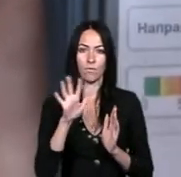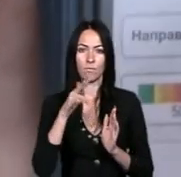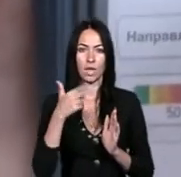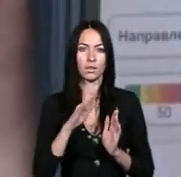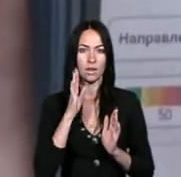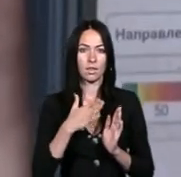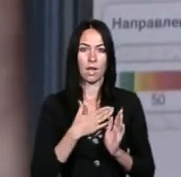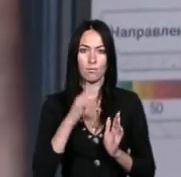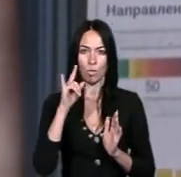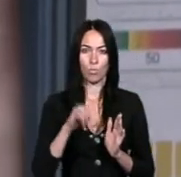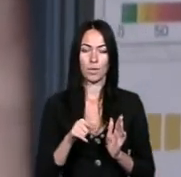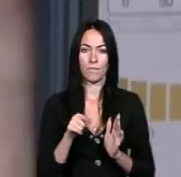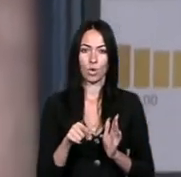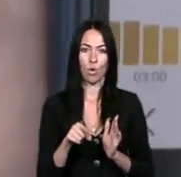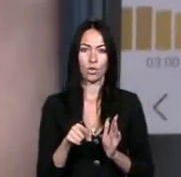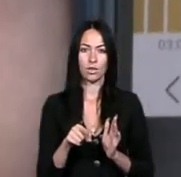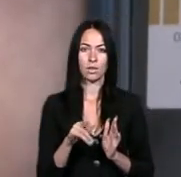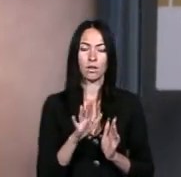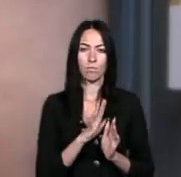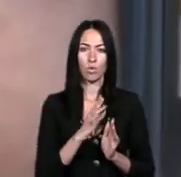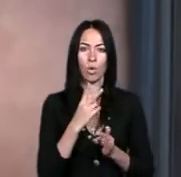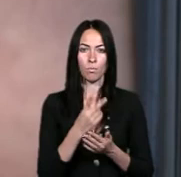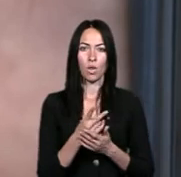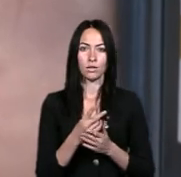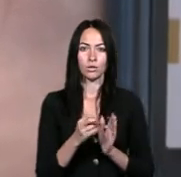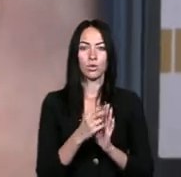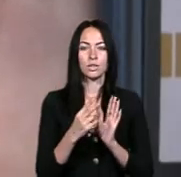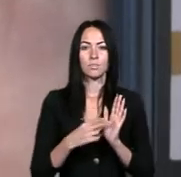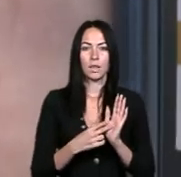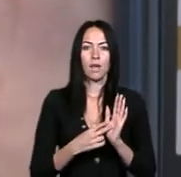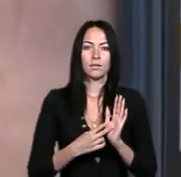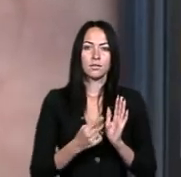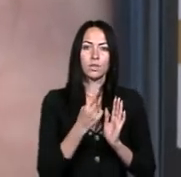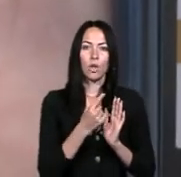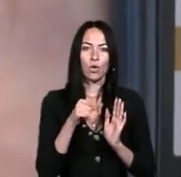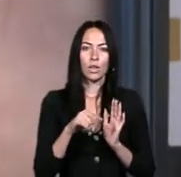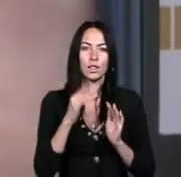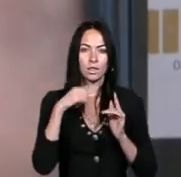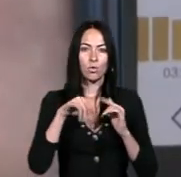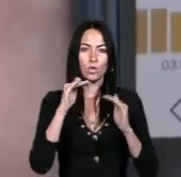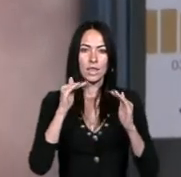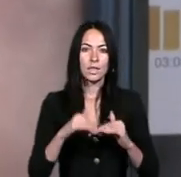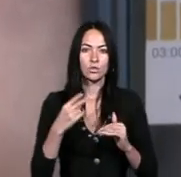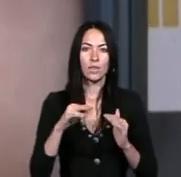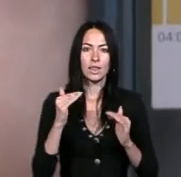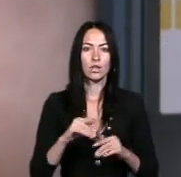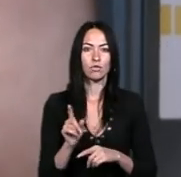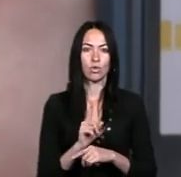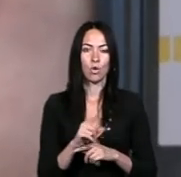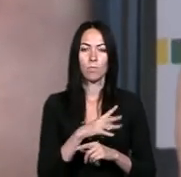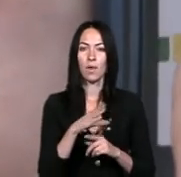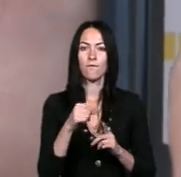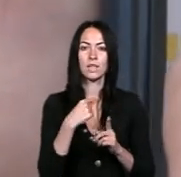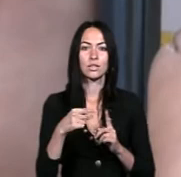моєму підвіконні були показники 17 одиниць, тобто нижче 20, нижче норми. Весь інший час, ось